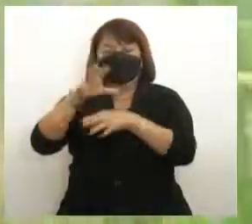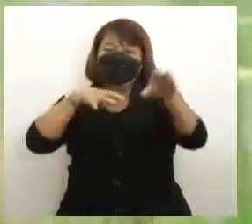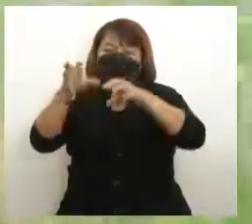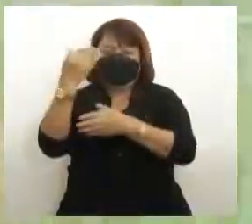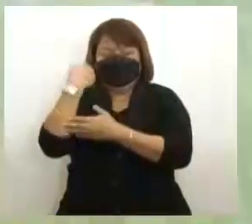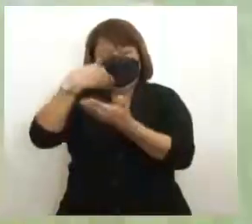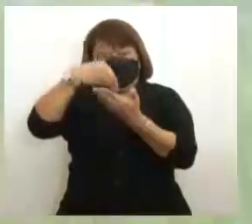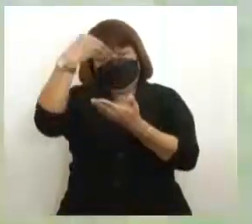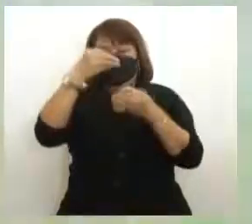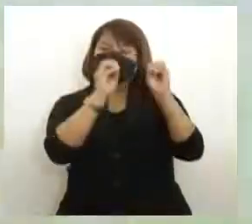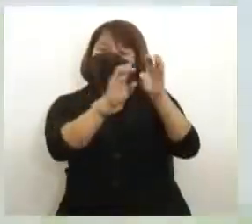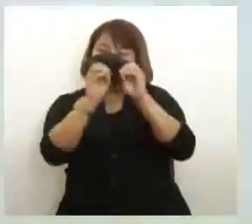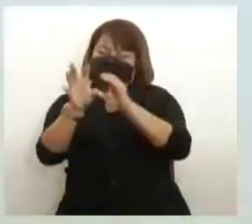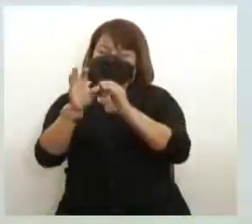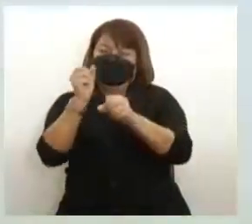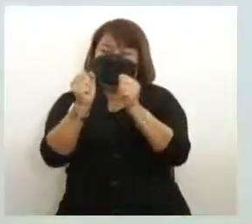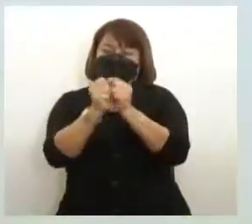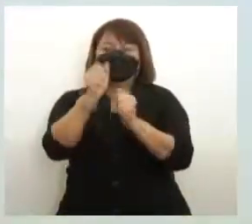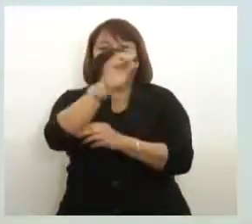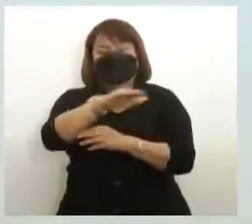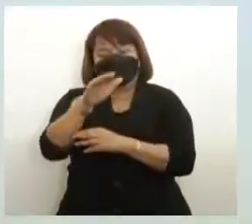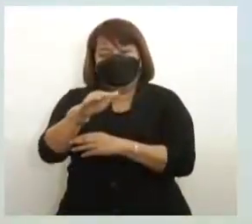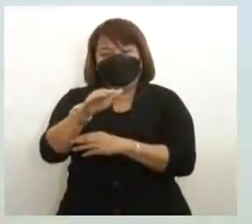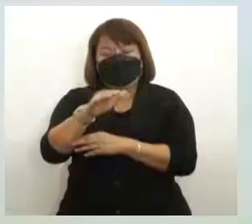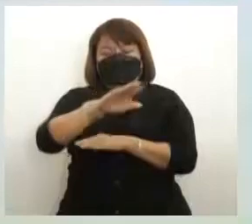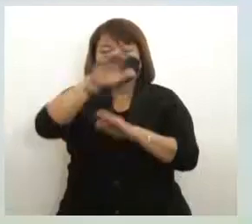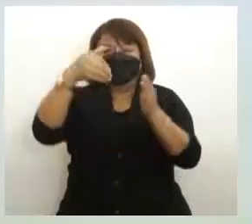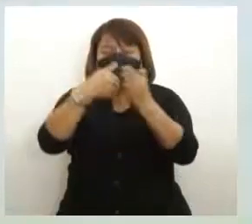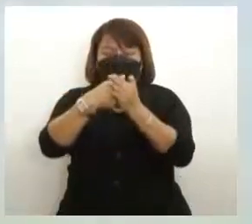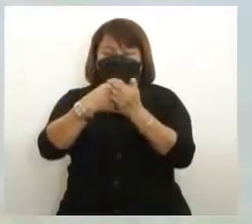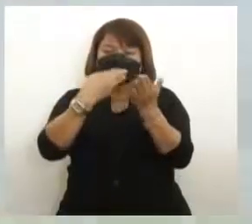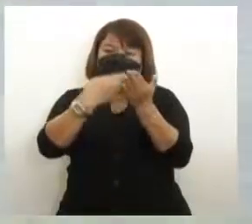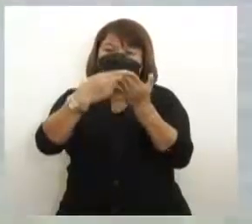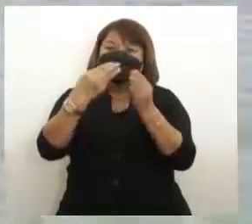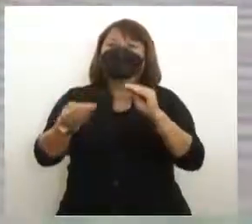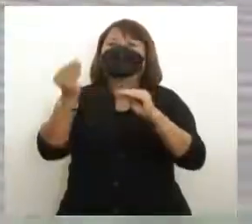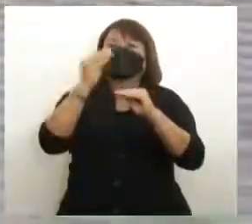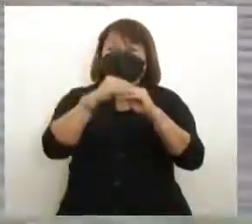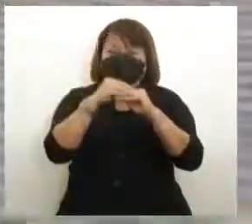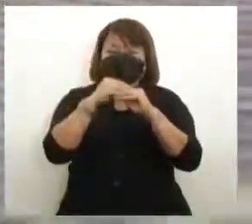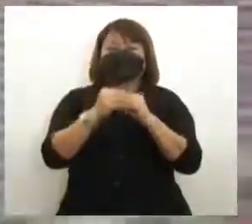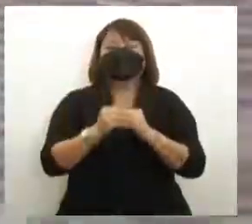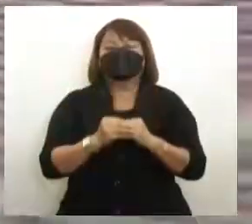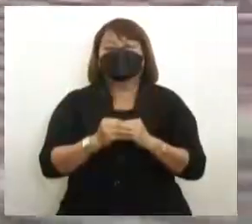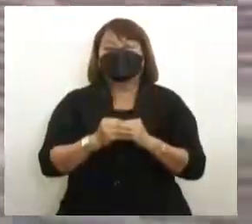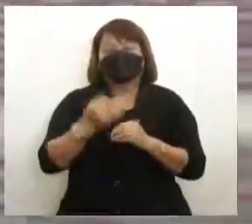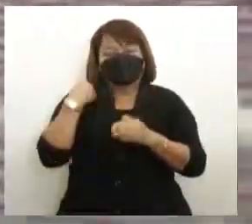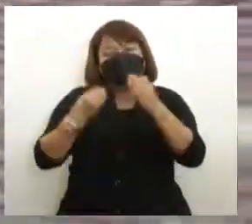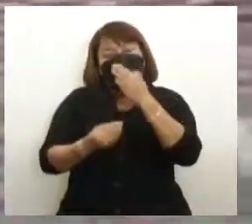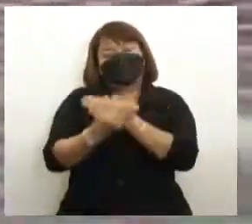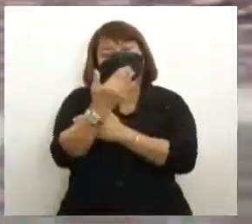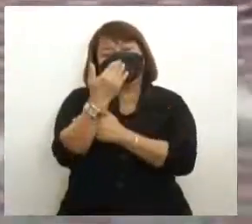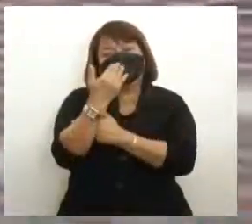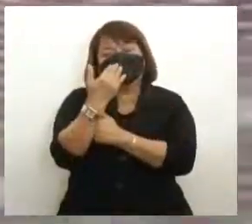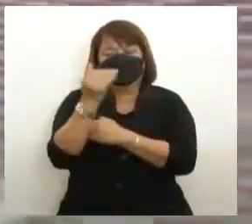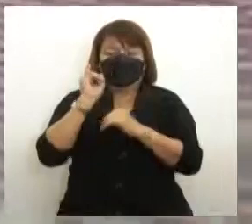เรียนการสอนให้กับนักเรียนทุกระดับชั้นในรายวิชาเพิ่มเติมจึงถือโอกาสนี้เป็นเจ้าภ